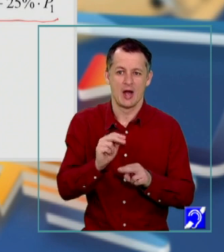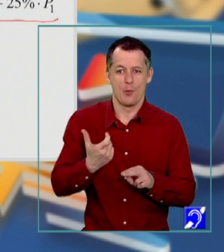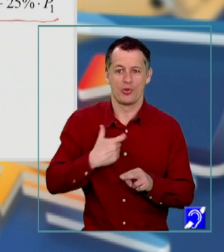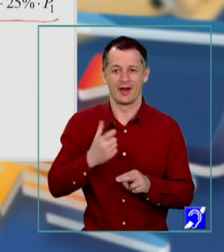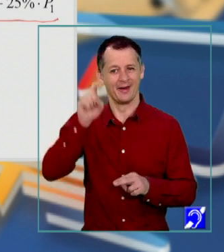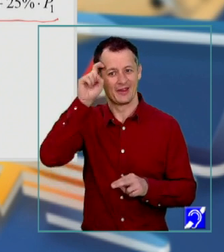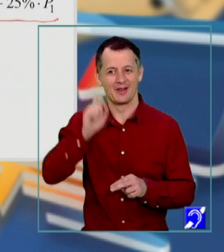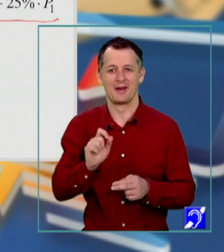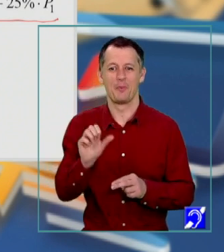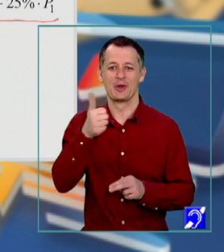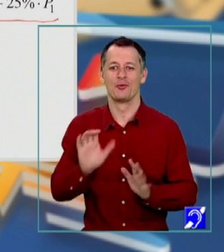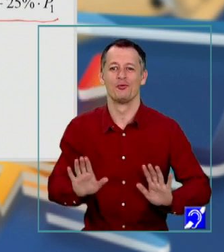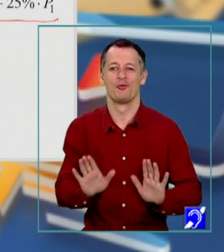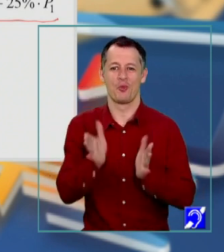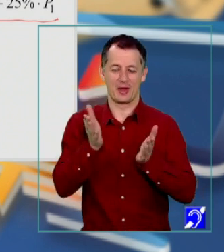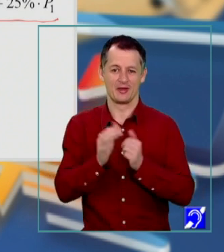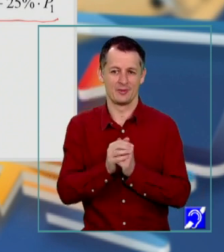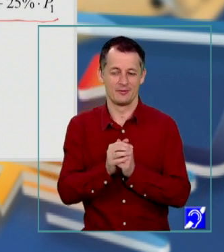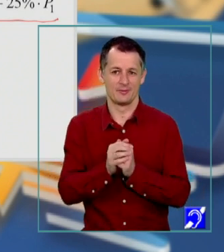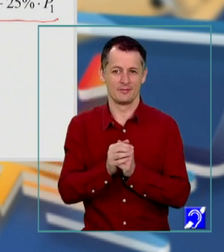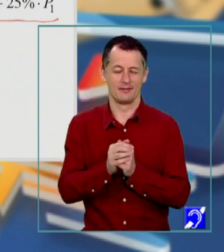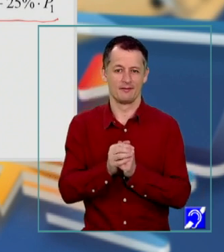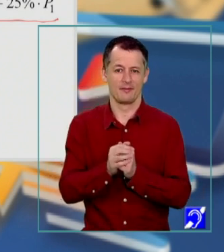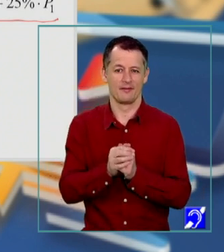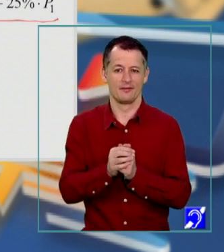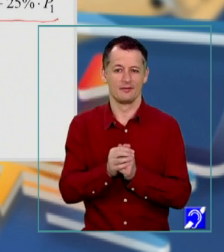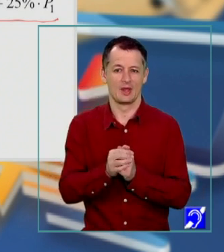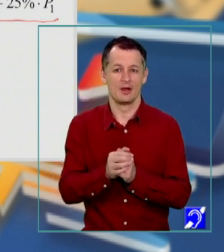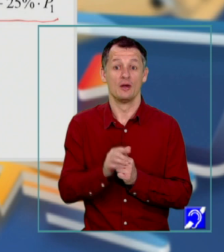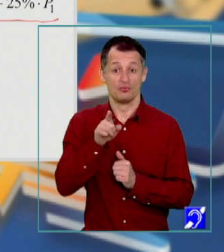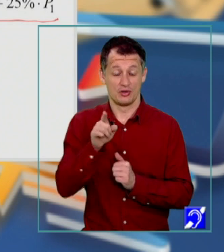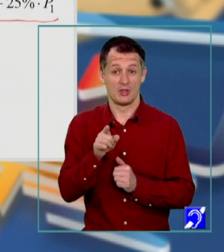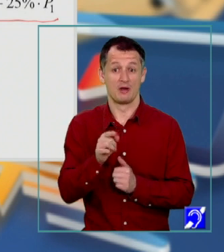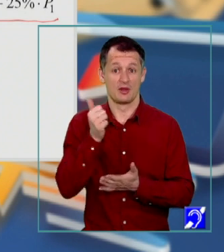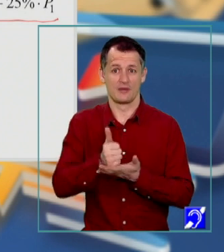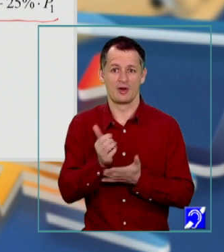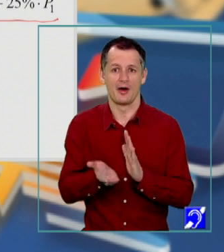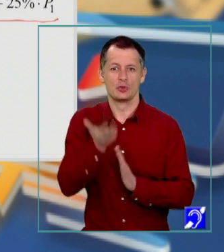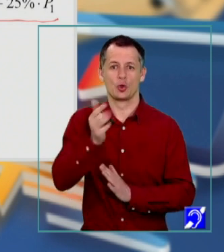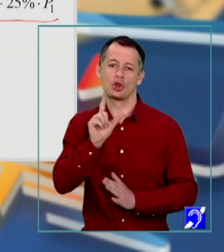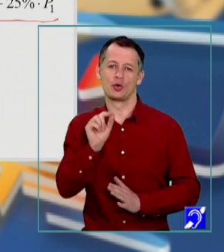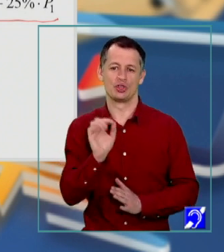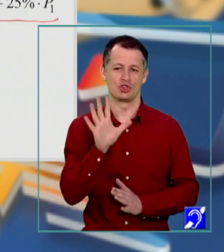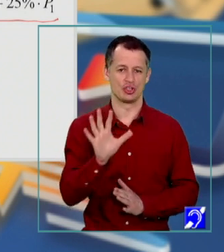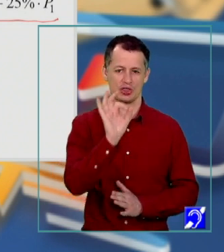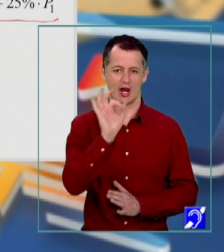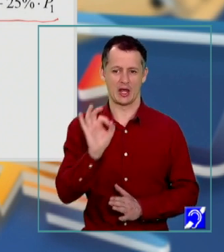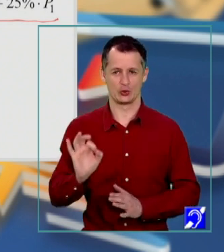moment în supresiunea timpului să scriem, ci de fapt a crescut cu 25%. În